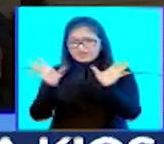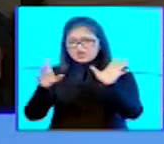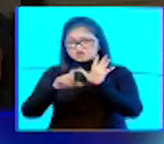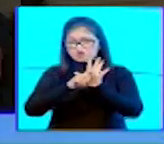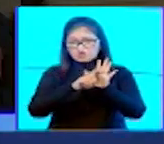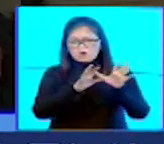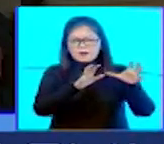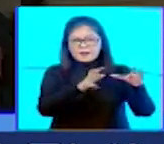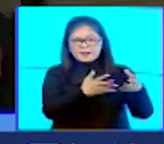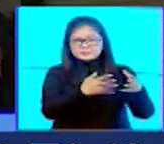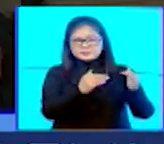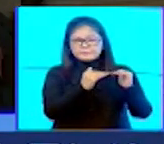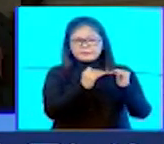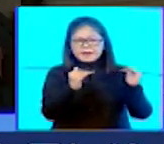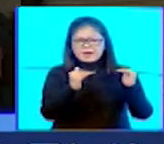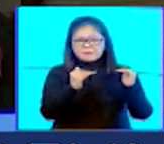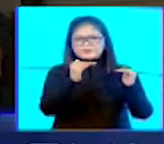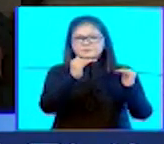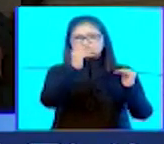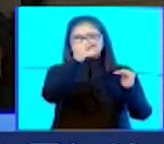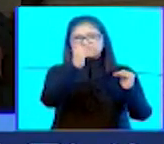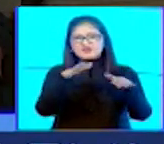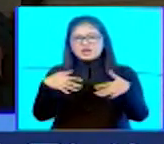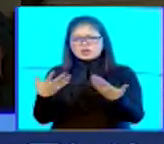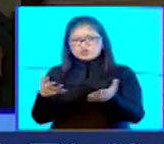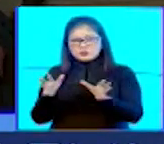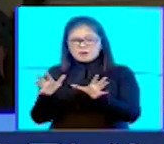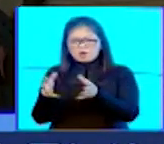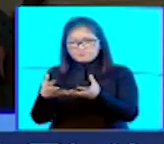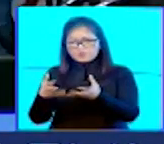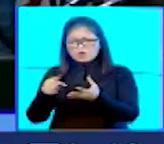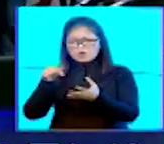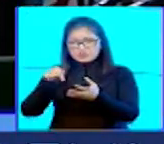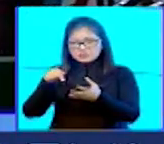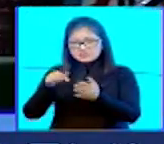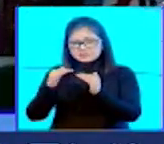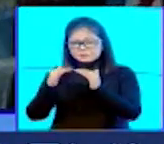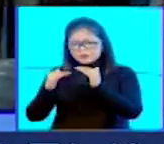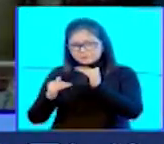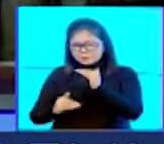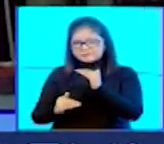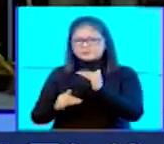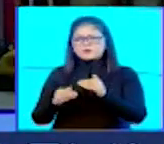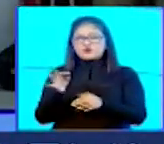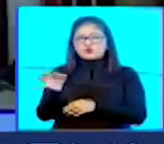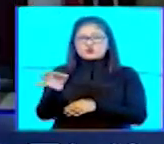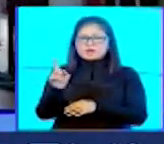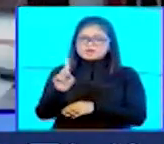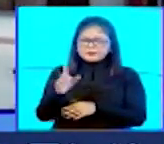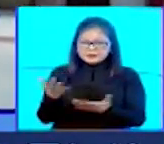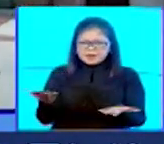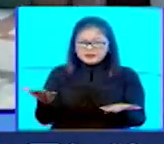ada kelas menengah, atas, kelas bawah, demikian juga dengan lokasi, ada di kota besar, ada di kota kecil, dan sebagainya.